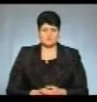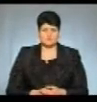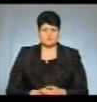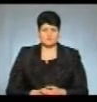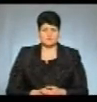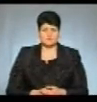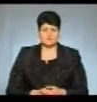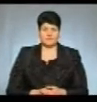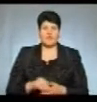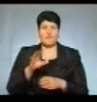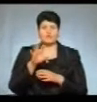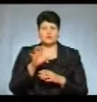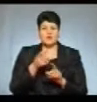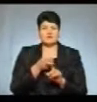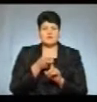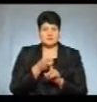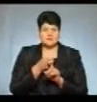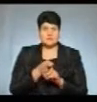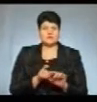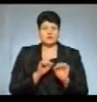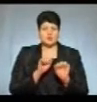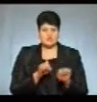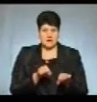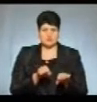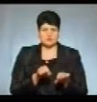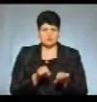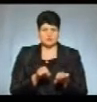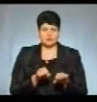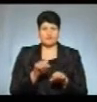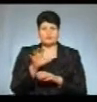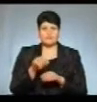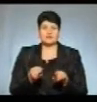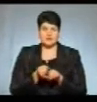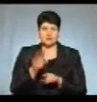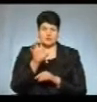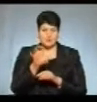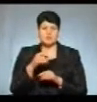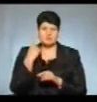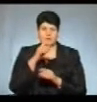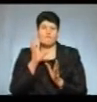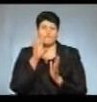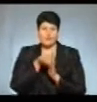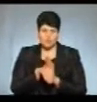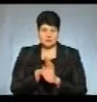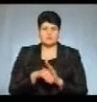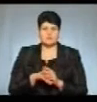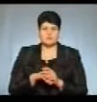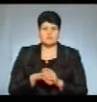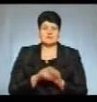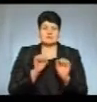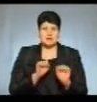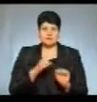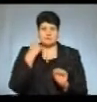Фотографія стосується до захисту персональних даних? Фотографія як зображення також стосується до захисту персональних даних. Тільки